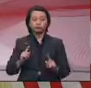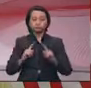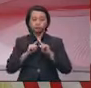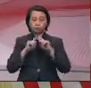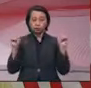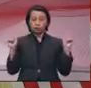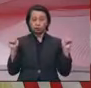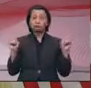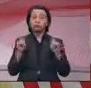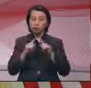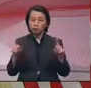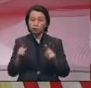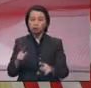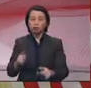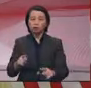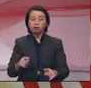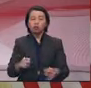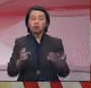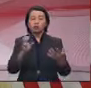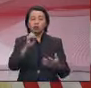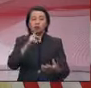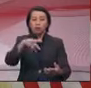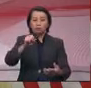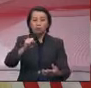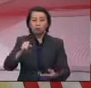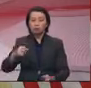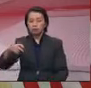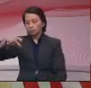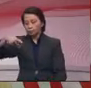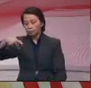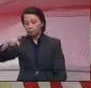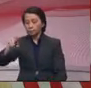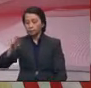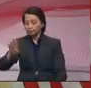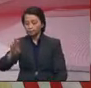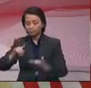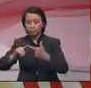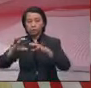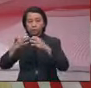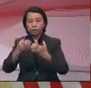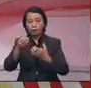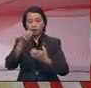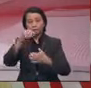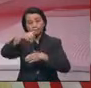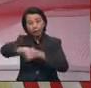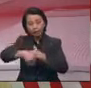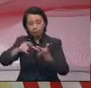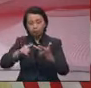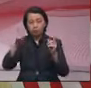bagaimanapun, operasi pub, kelab malam, disko